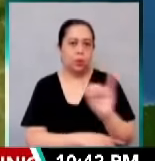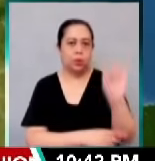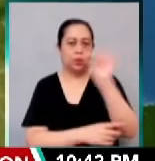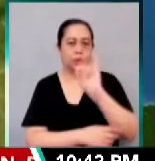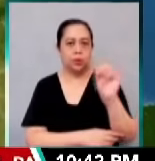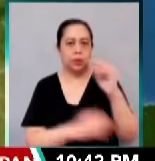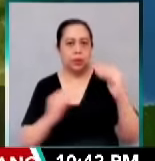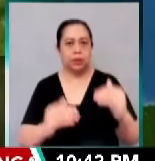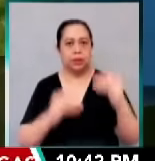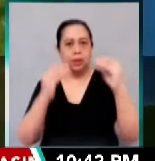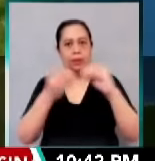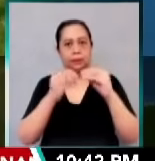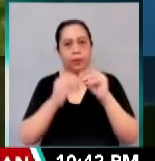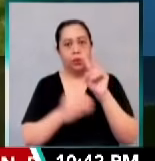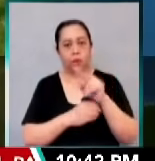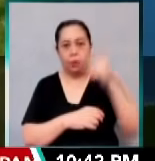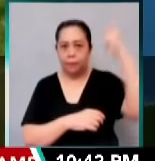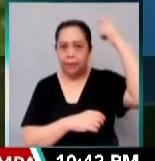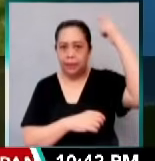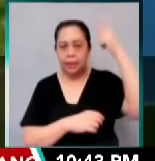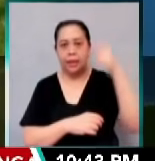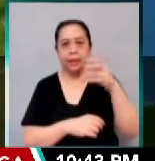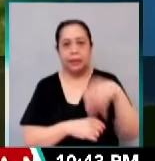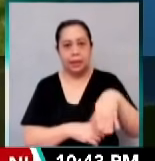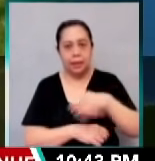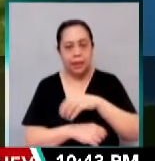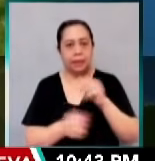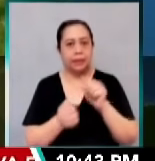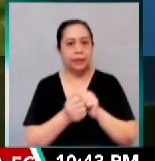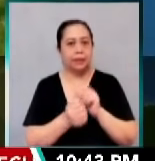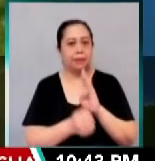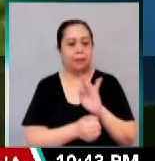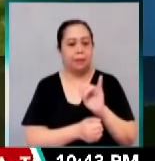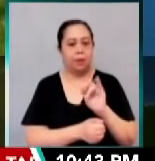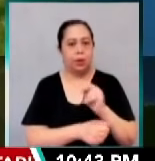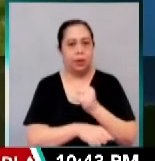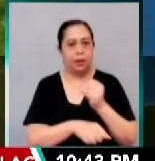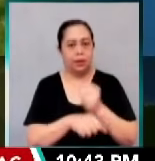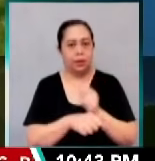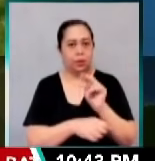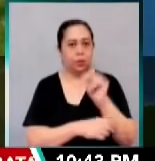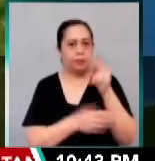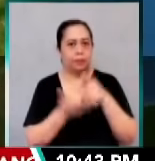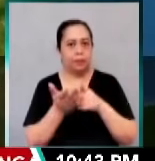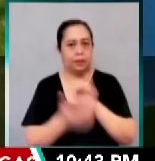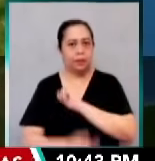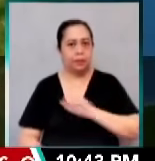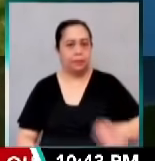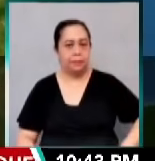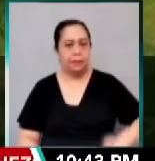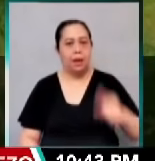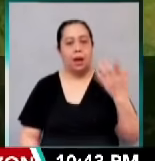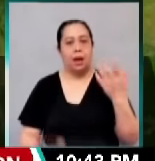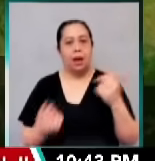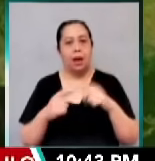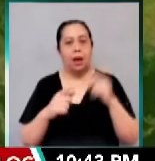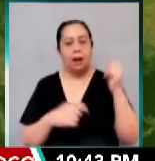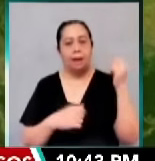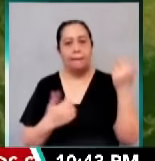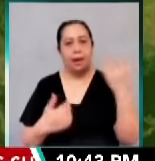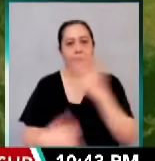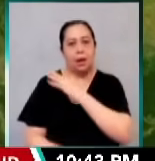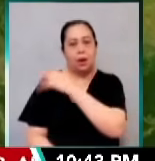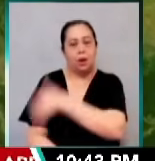sa Batanes, Cagayan, kabilang ang Babuyan Islands, northern portion ng Isabela, Apayao, Kalinga, Mountain Province,